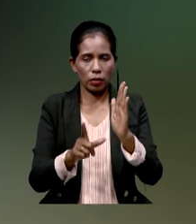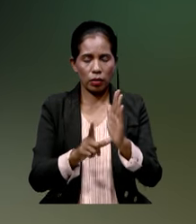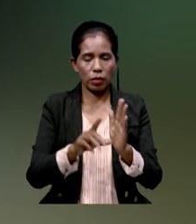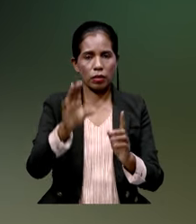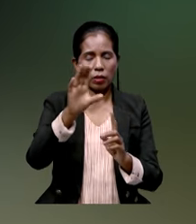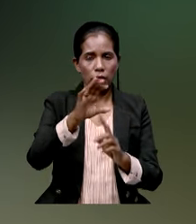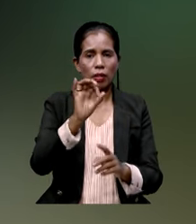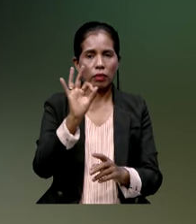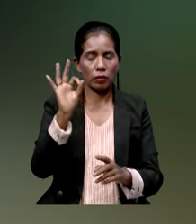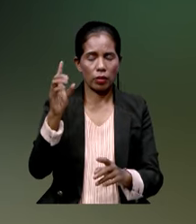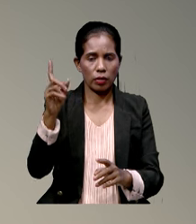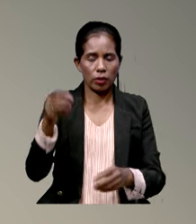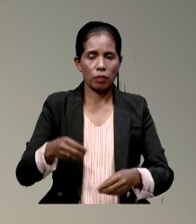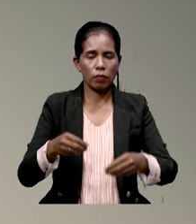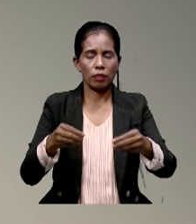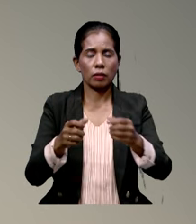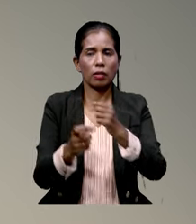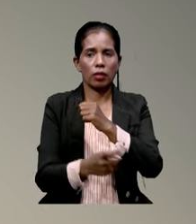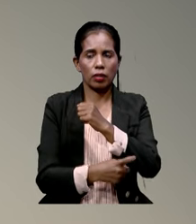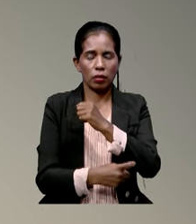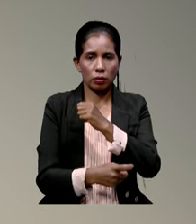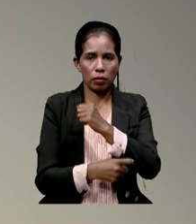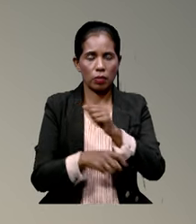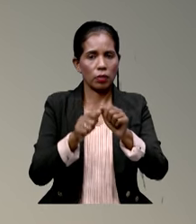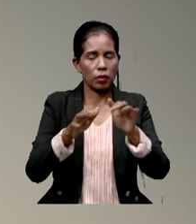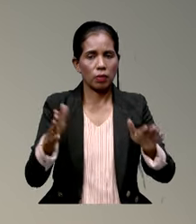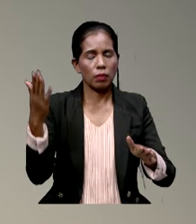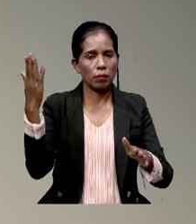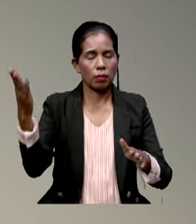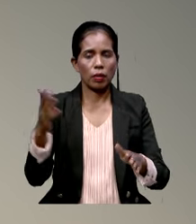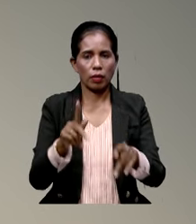FFDTL Mos pohon asansang administratif bubar guido. João Carlos Tomás Suarez, ZMN.